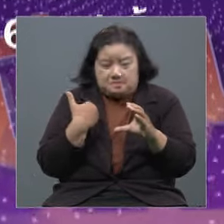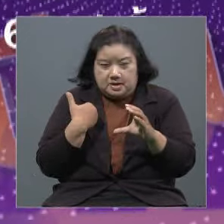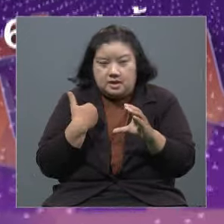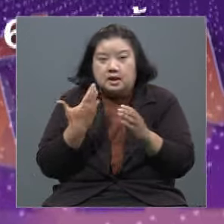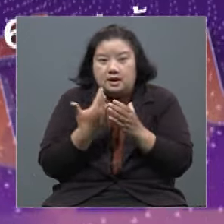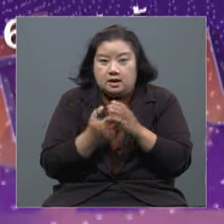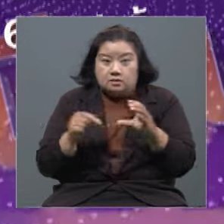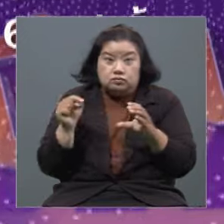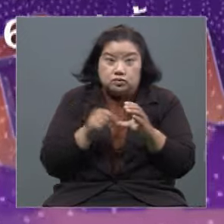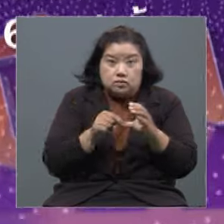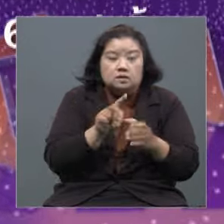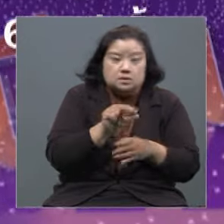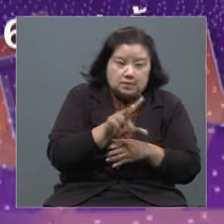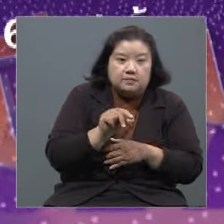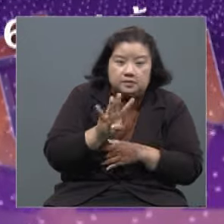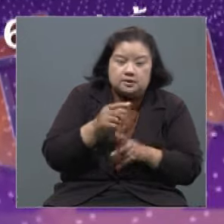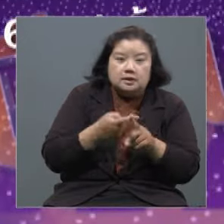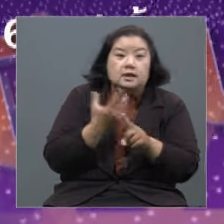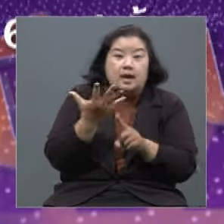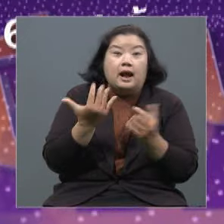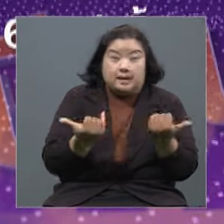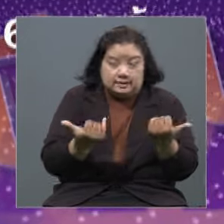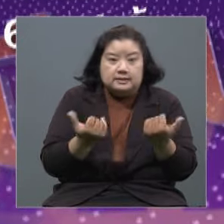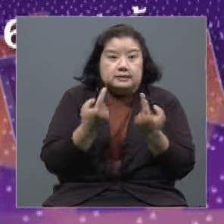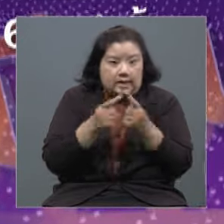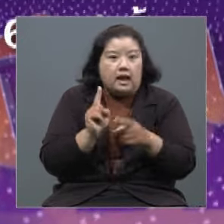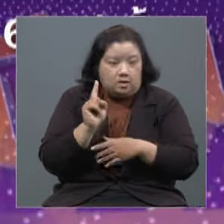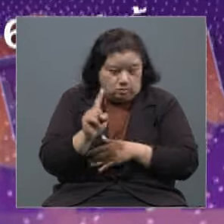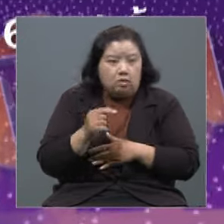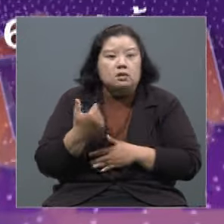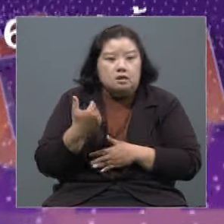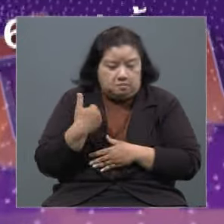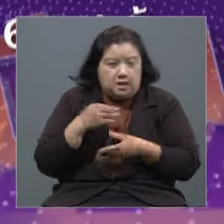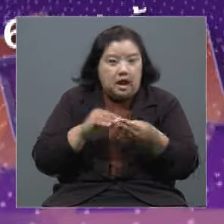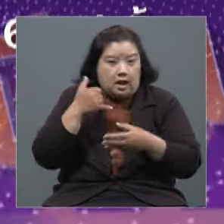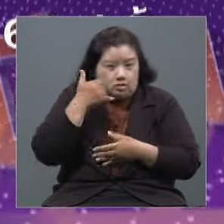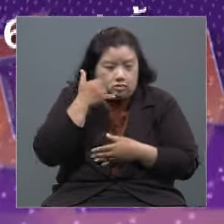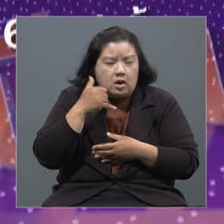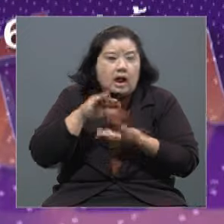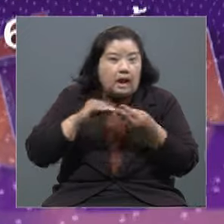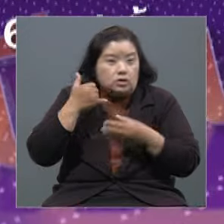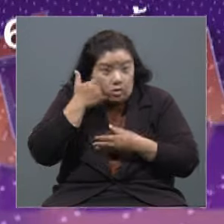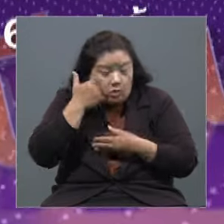ที่ 23-24 พฤษภาคมนี้แต่ต้องผูกบัญชีพร้อมเพย์ด้วยเลข